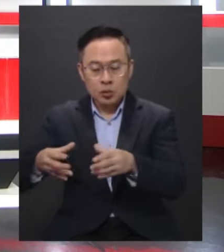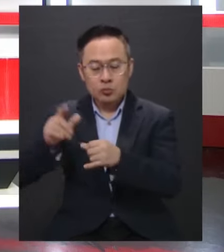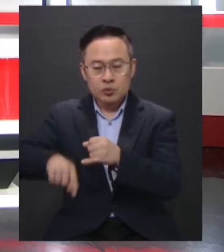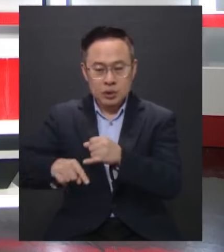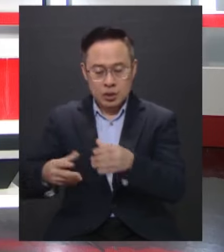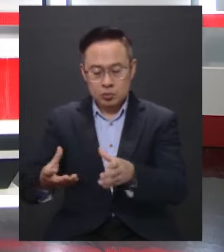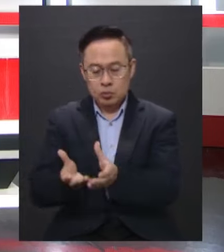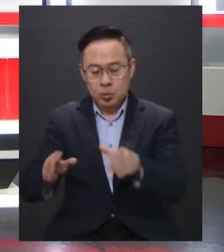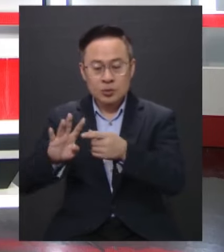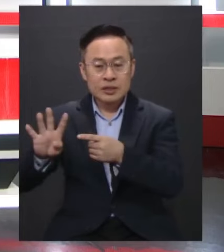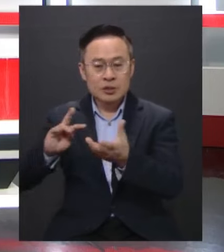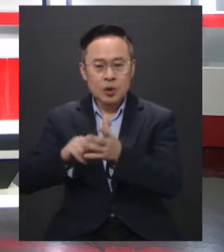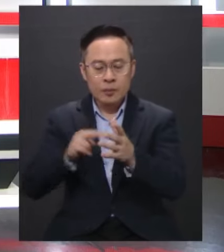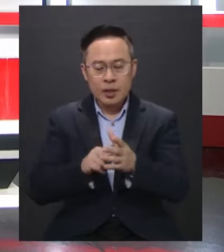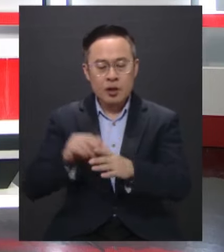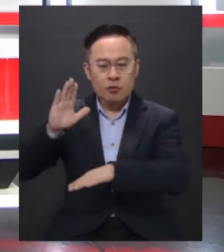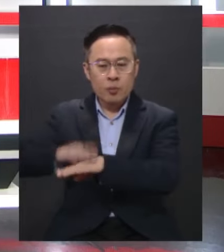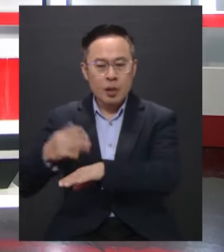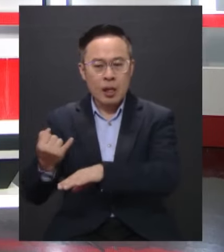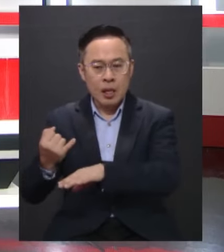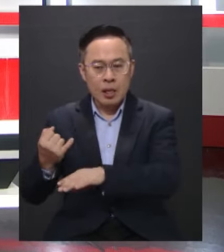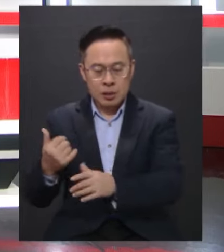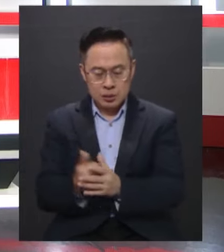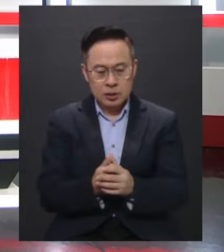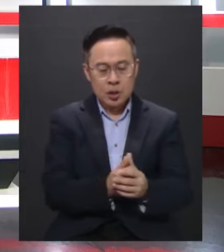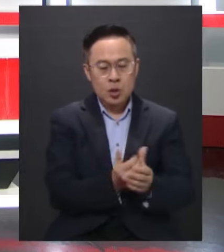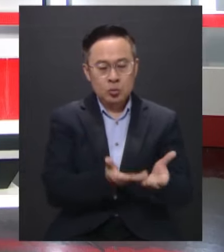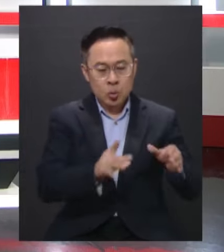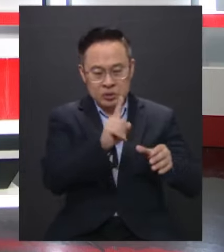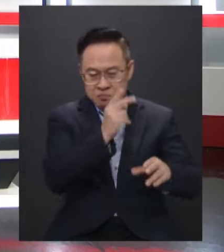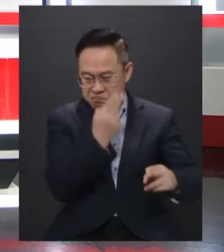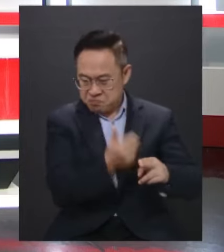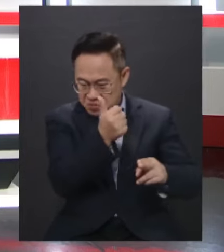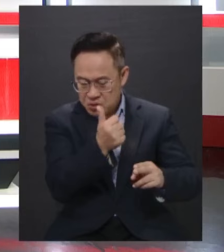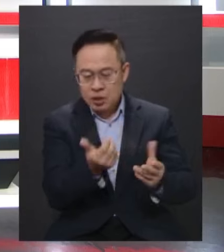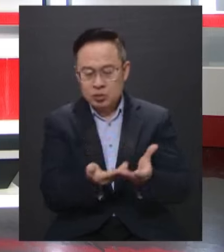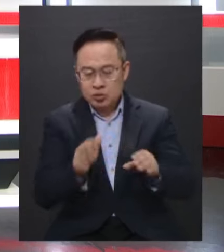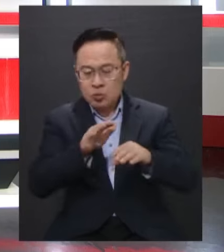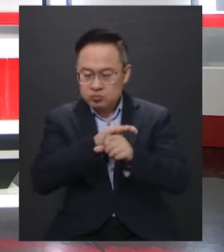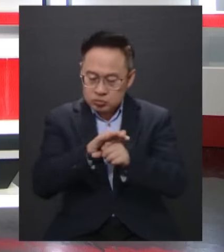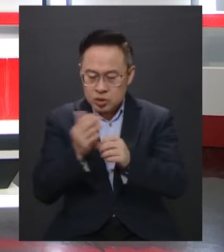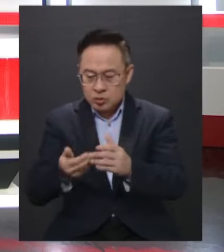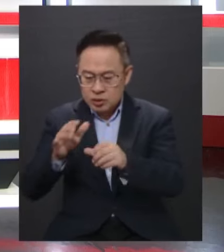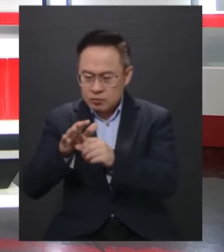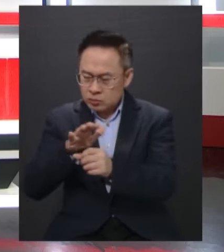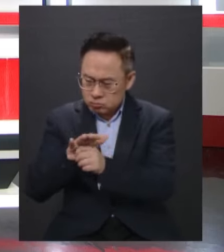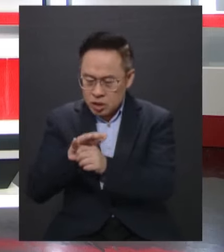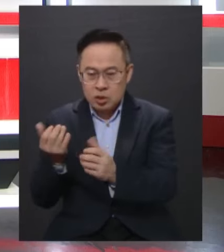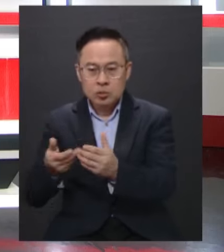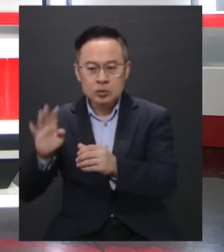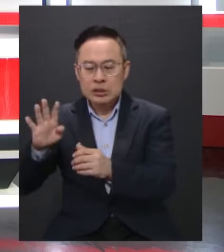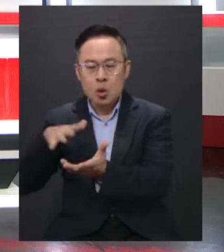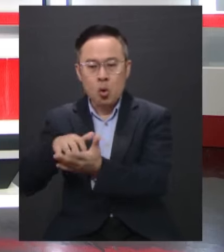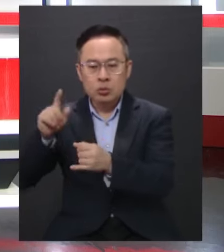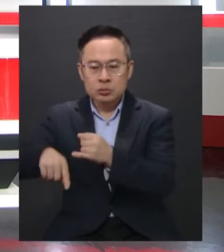าณตอนนี้จากผลงานที่ผ่านมาเชื่อว่าทุกทีมก็ต้องระแวดระวังการเจอกับทีมชาติไทยเหมือนกันนะคะเพราะว่าเ